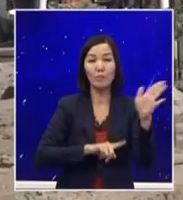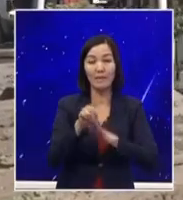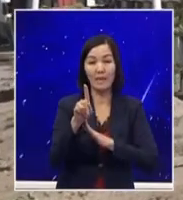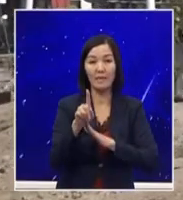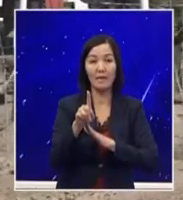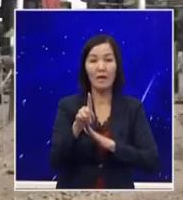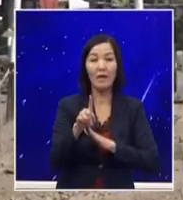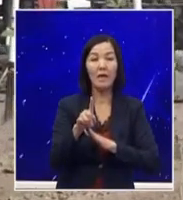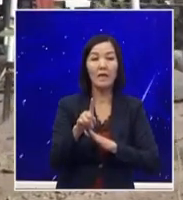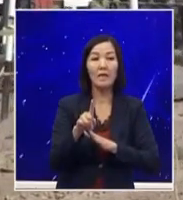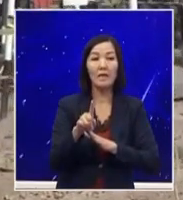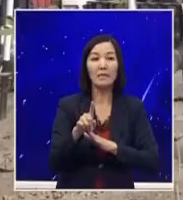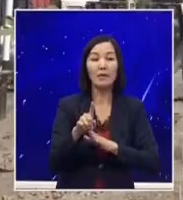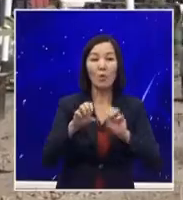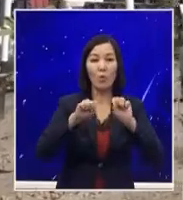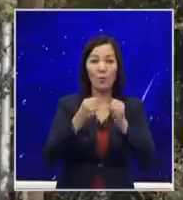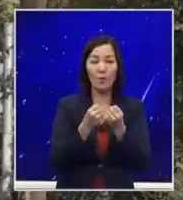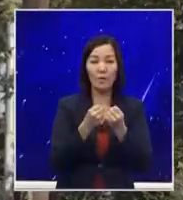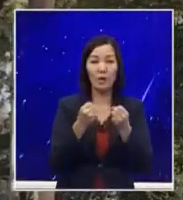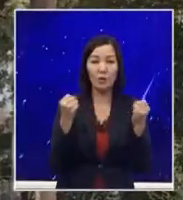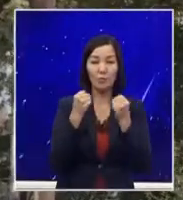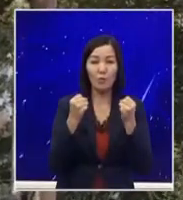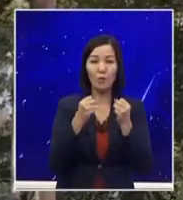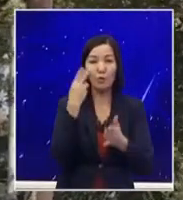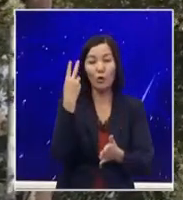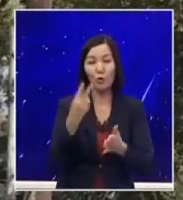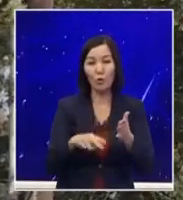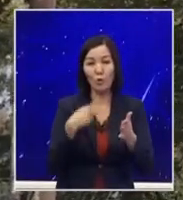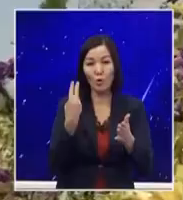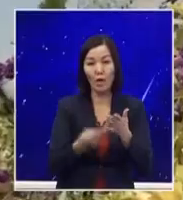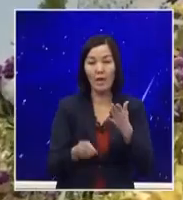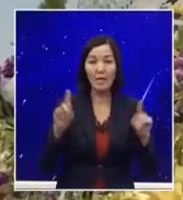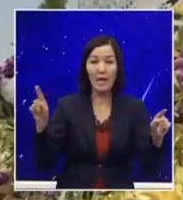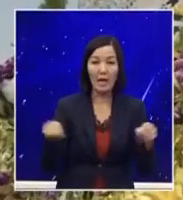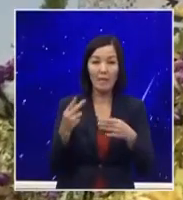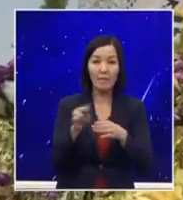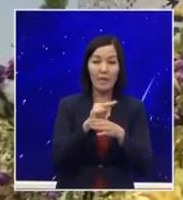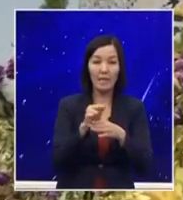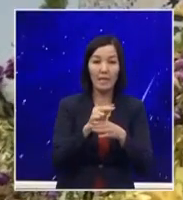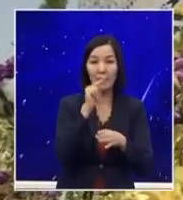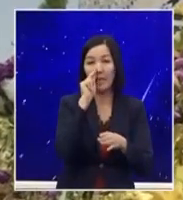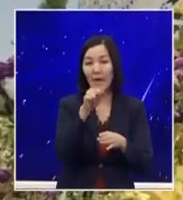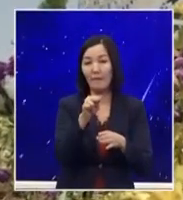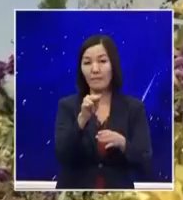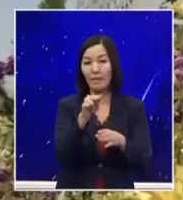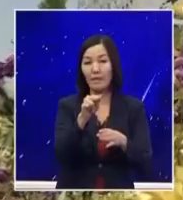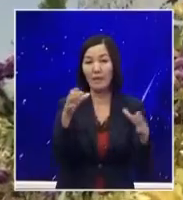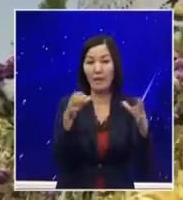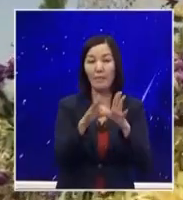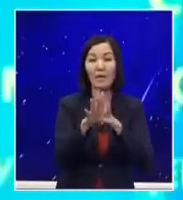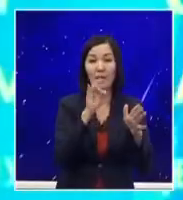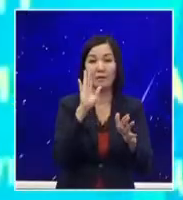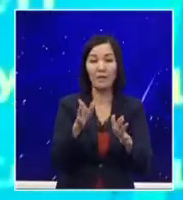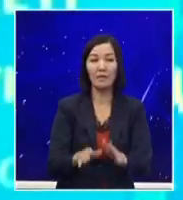кетті. Ортасынан опырылып түскен Шонжыдағы спорт кешенінің құрылысы да қайта қалыпқа келеді. Айыптылар